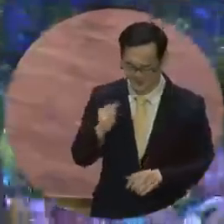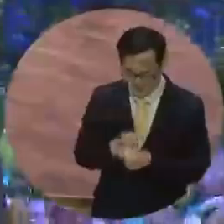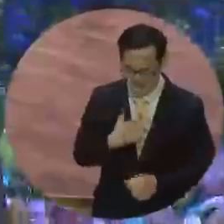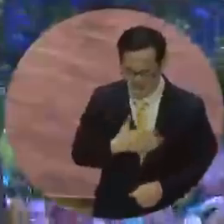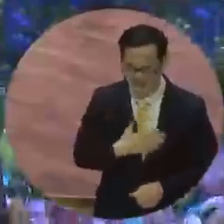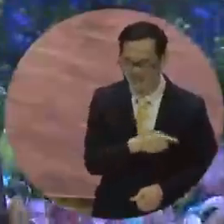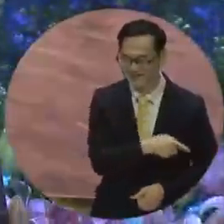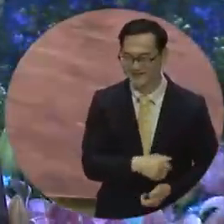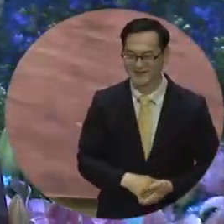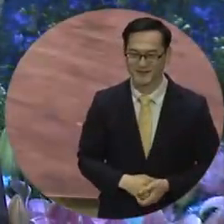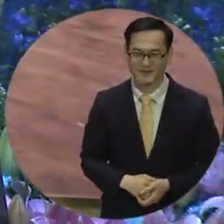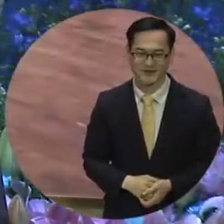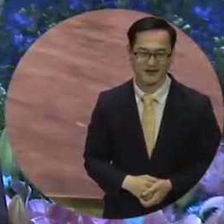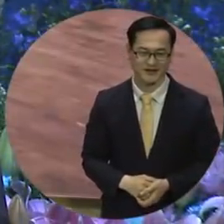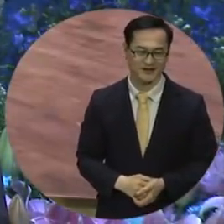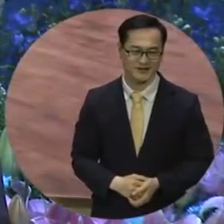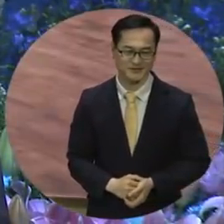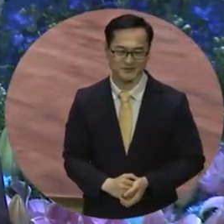아,